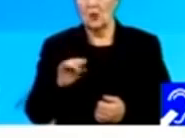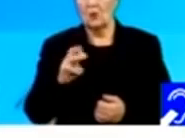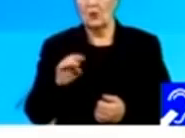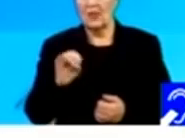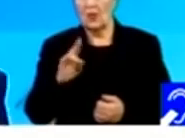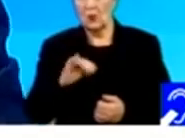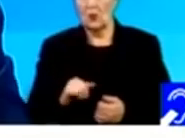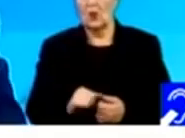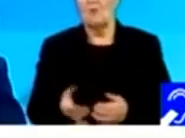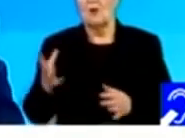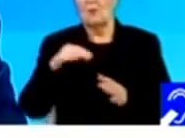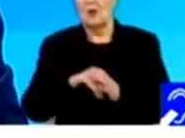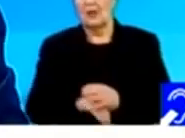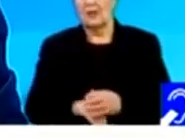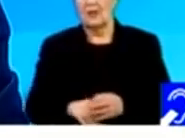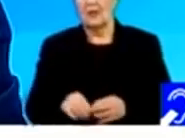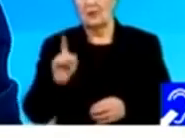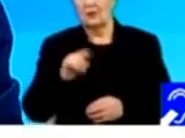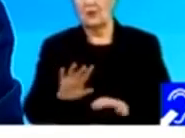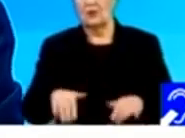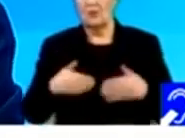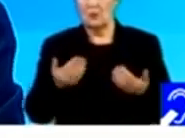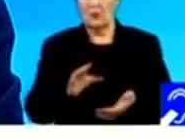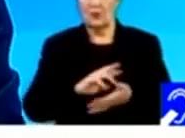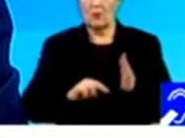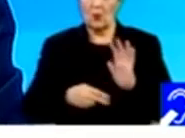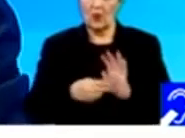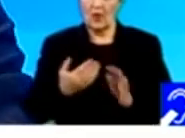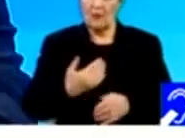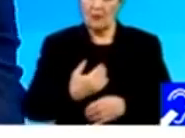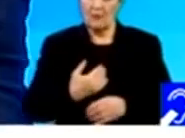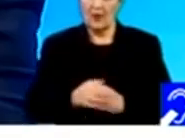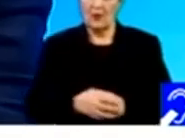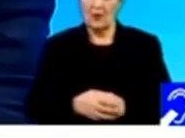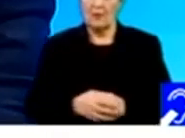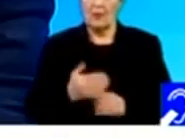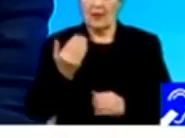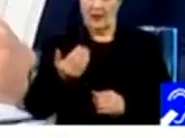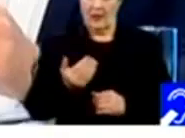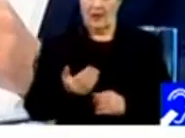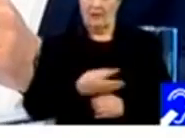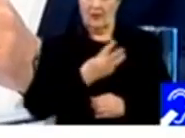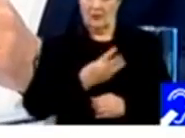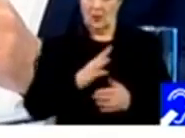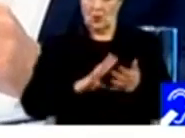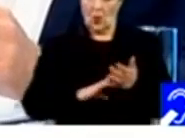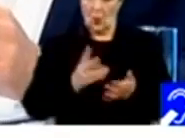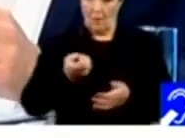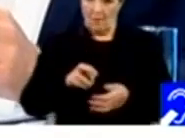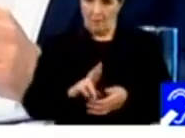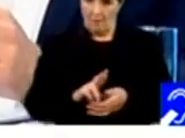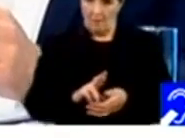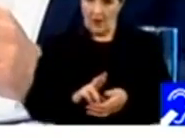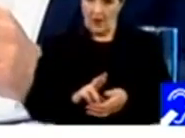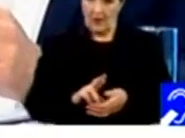le voi implementa deopotrivă cu ceea ce mi-am propus în programul meu. Revenind la evenimentele dedicate zilei de 9 mai, veți